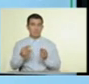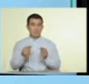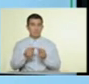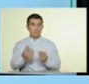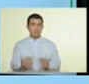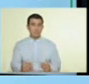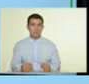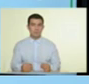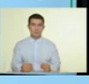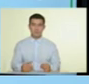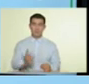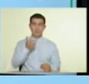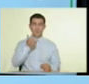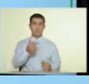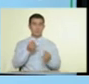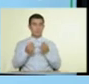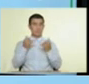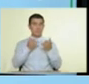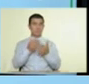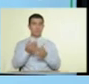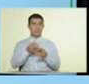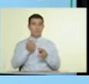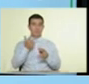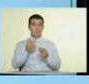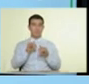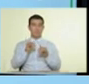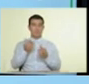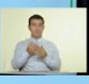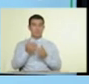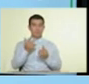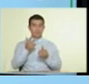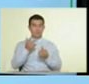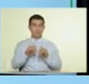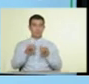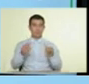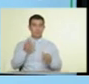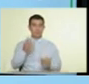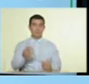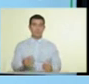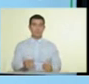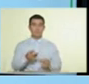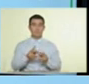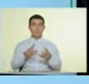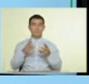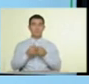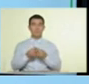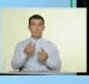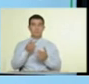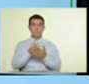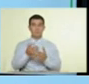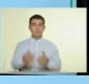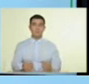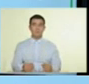bo'ladi. 3 ta qovun, 3 ko'paytiruv 4 ga teng, chunki qovun 4 kilogram. Endi bularning yig'intisini